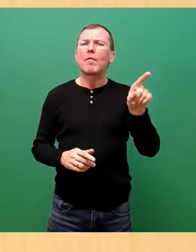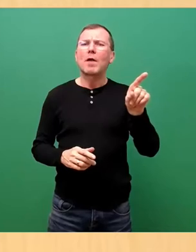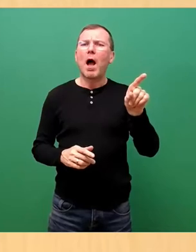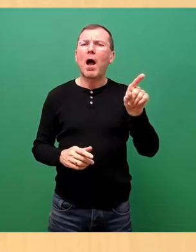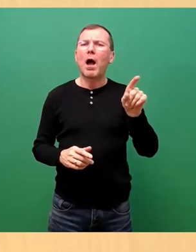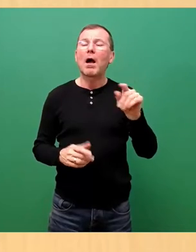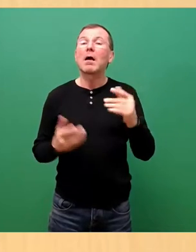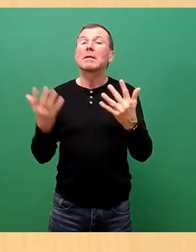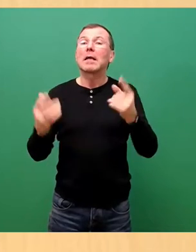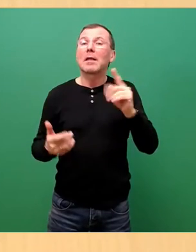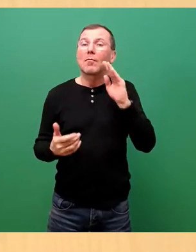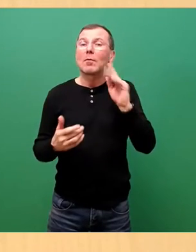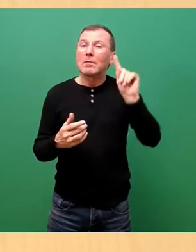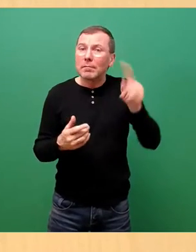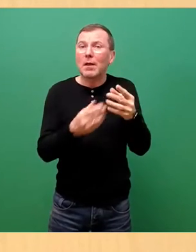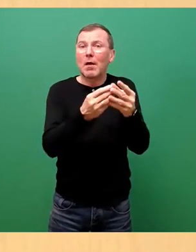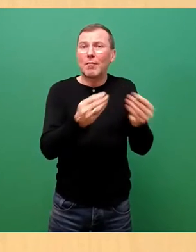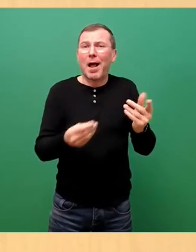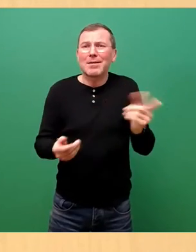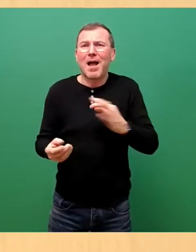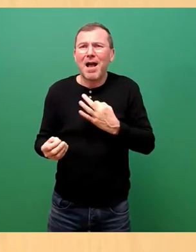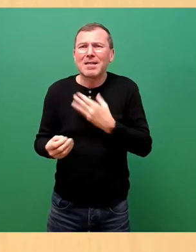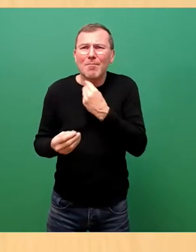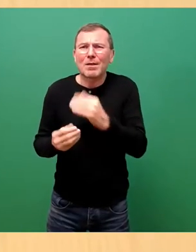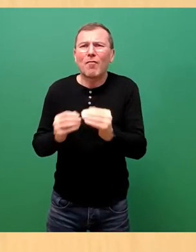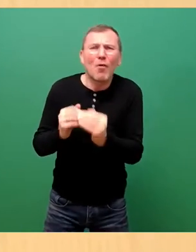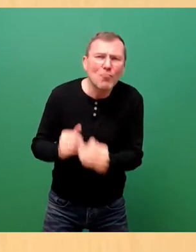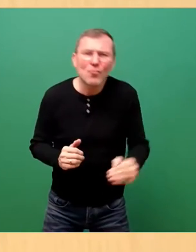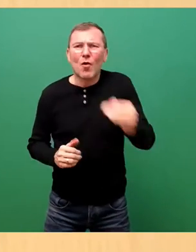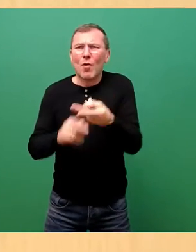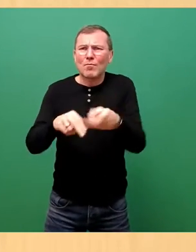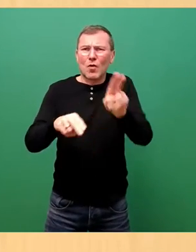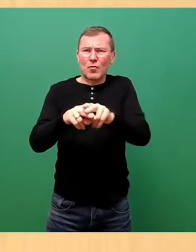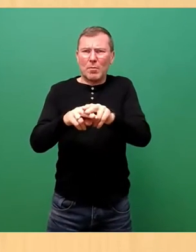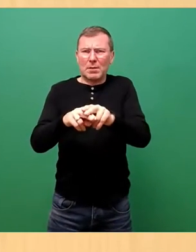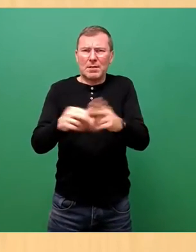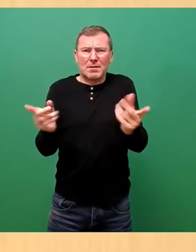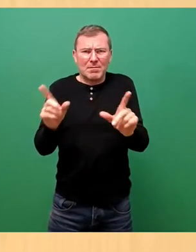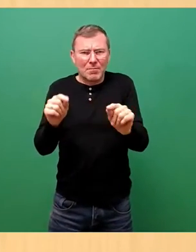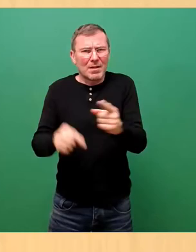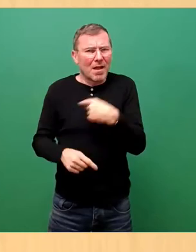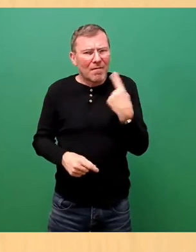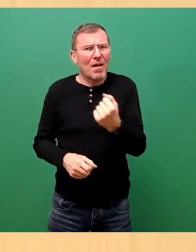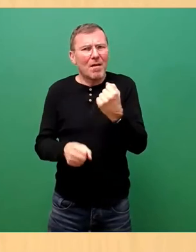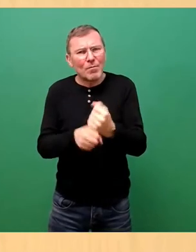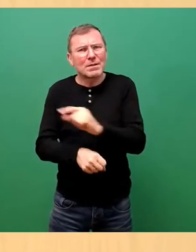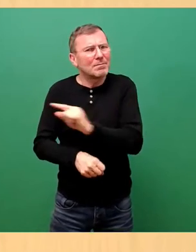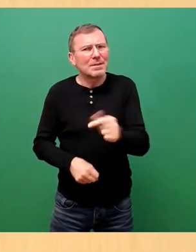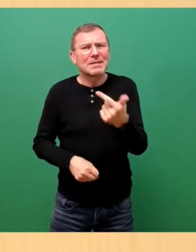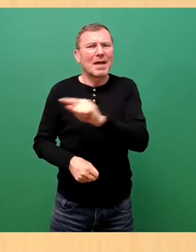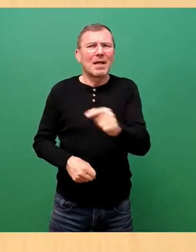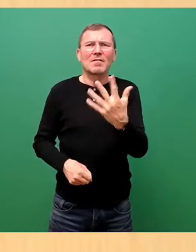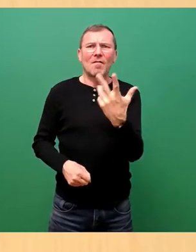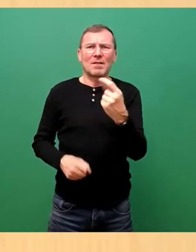sich genau um diese Zahl noch einmal der Bedarf. Sprich, wir müssen bis 2035 10.000